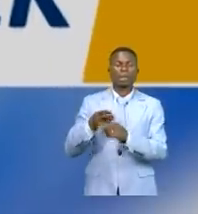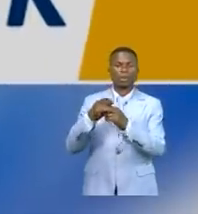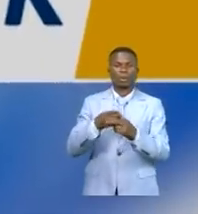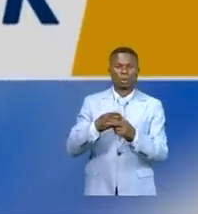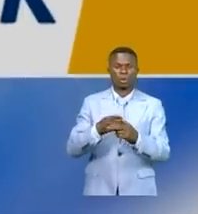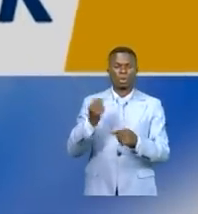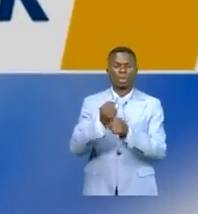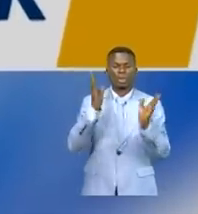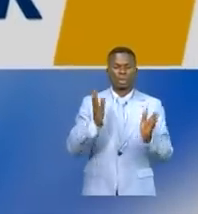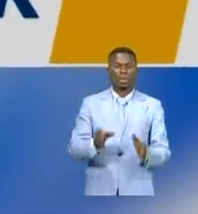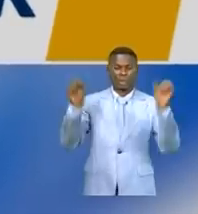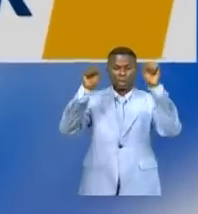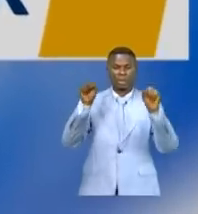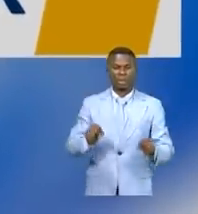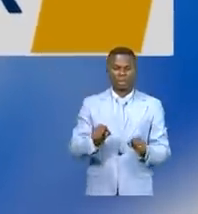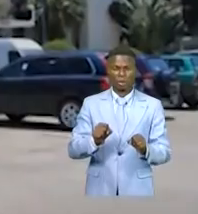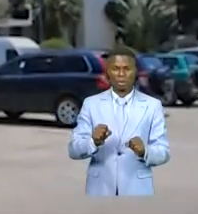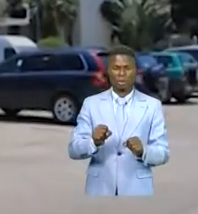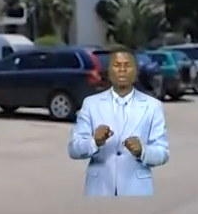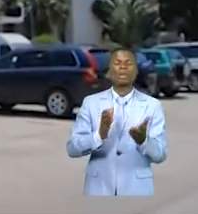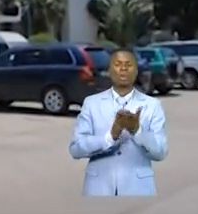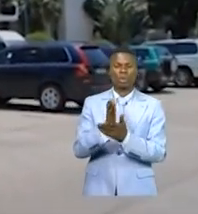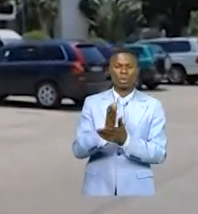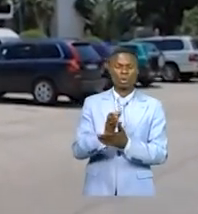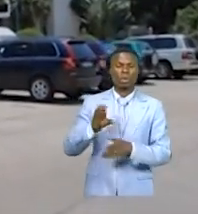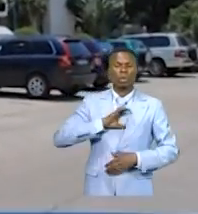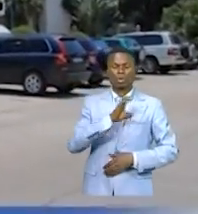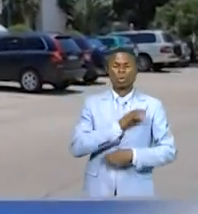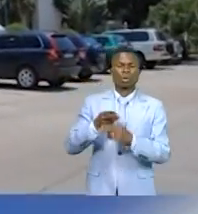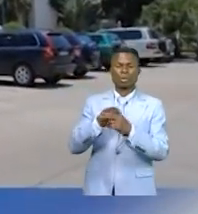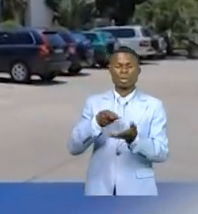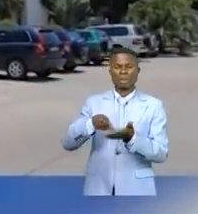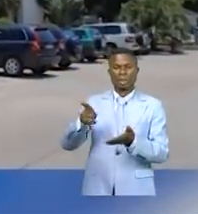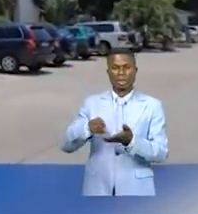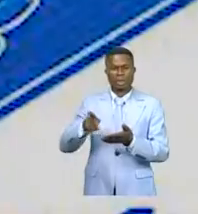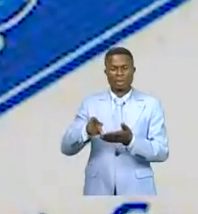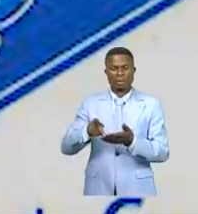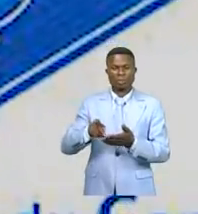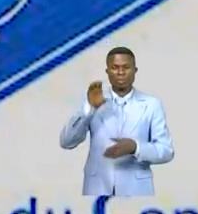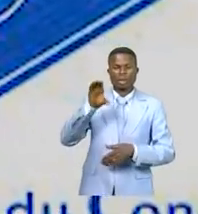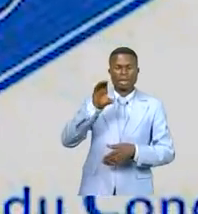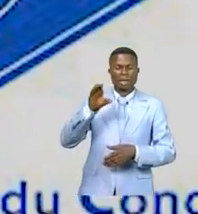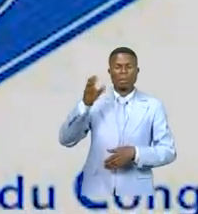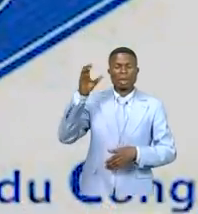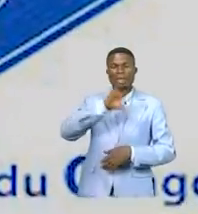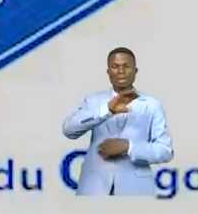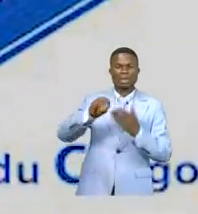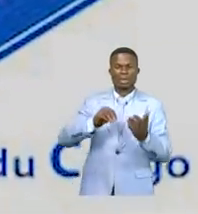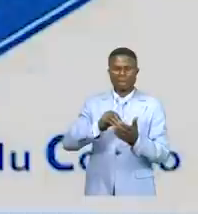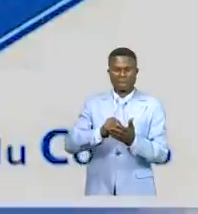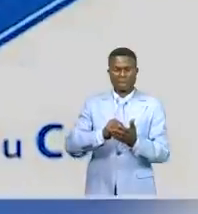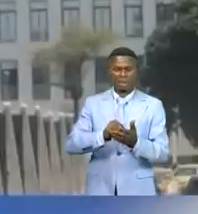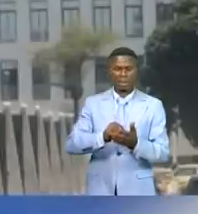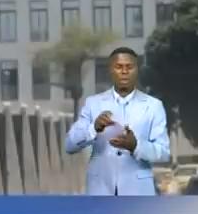du fonctionnement du système revenant de plein droit au comité des suivis de la paye piloté par la Banque centrale. Mais qu'est fait